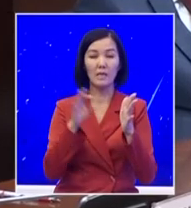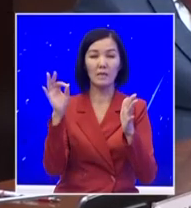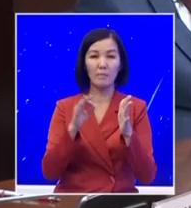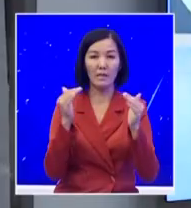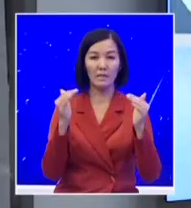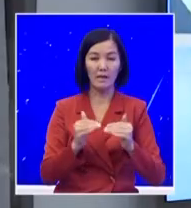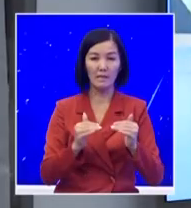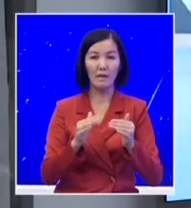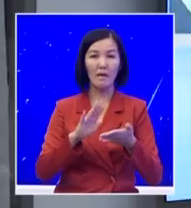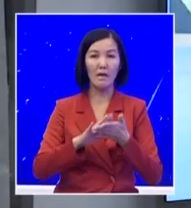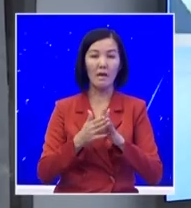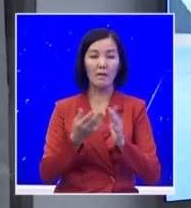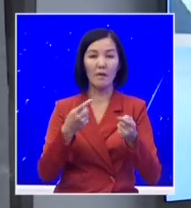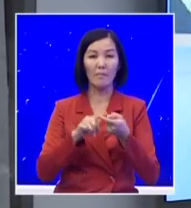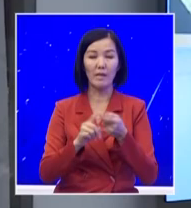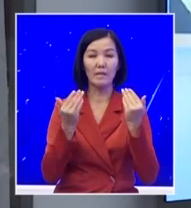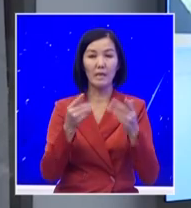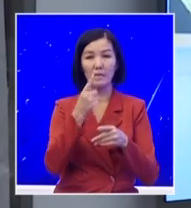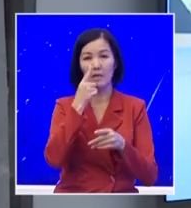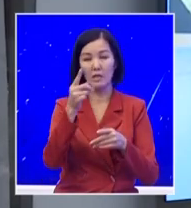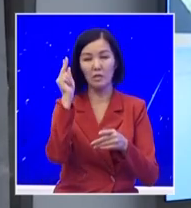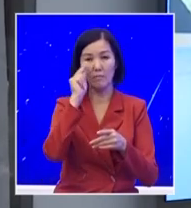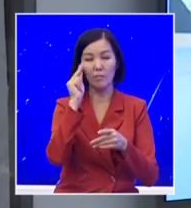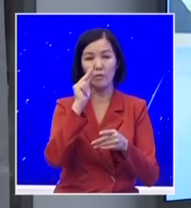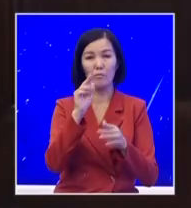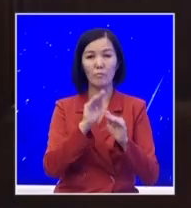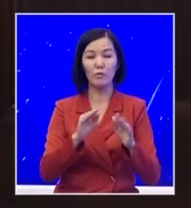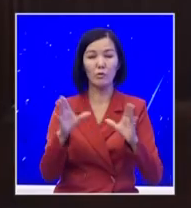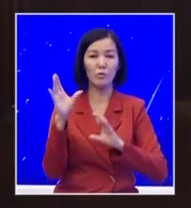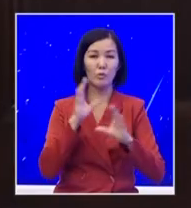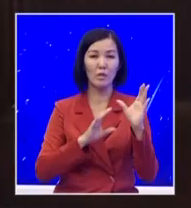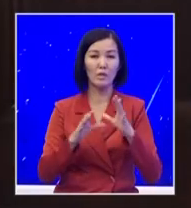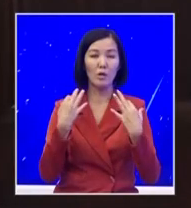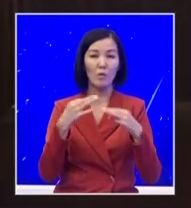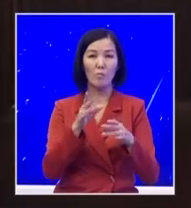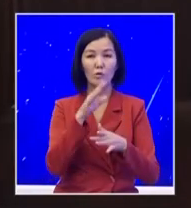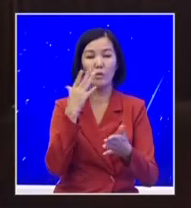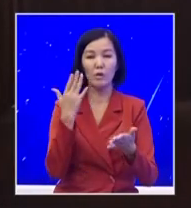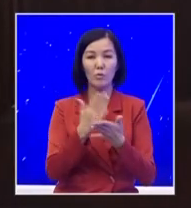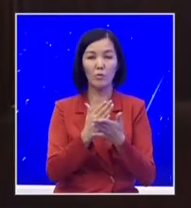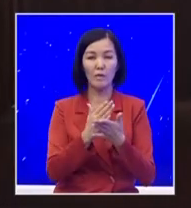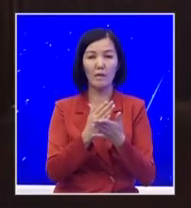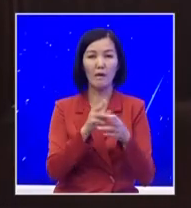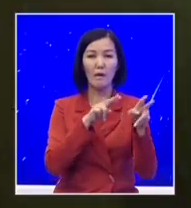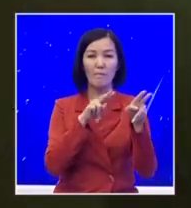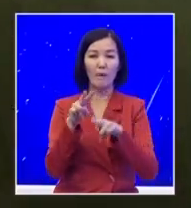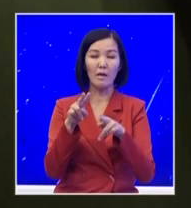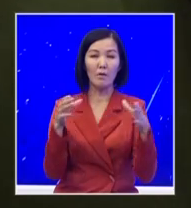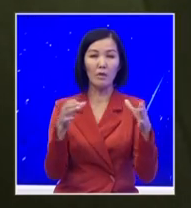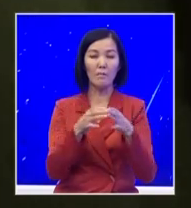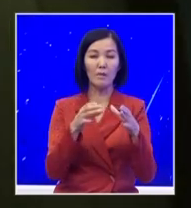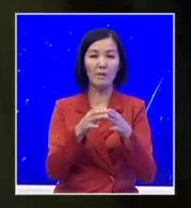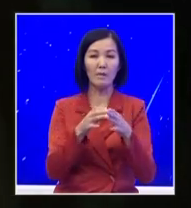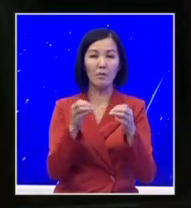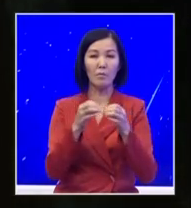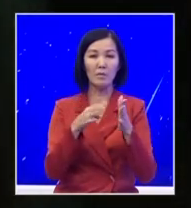аз. Эпидемиологиялық ахуалға байланысты қашықтықтан білім алған оқушылар мен студенттердің бос уақыты көбейді. Оларды бақылау мақсатында кәмелетке